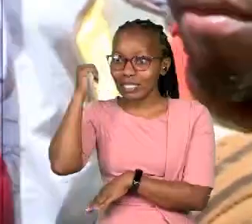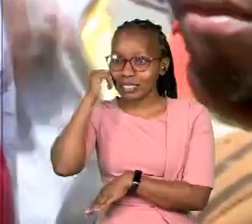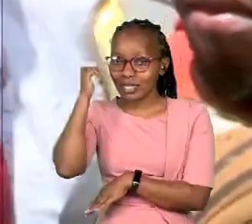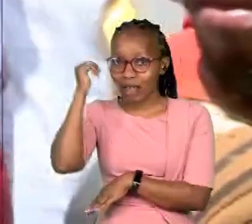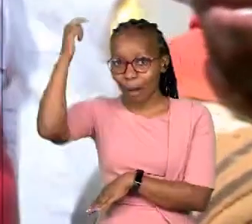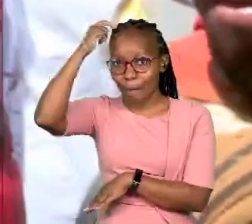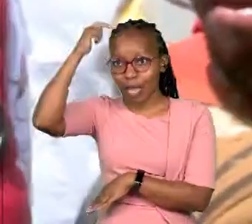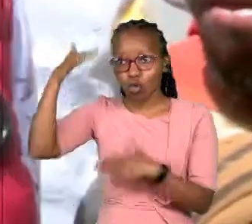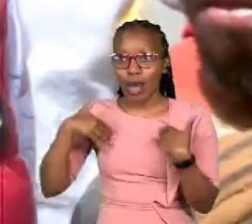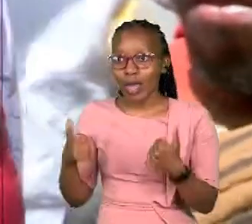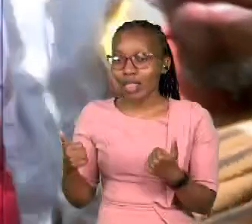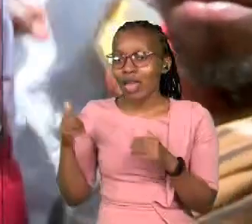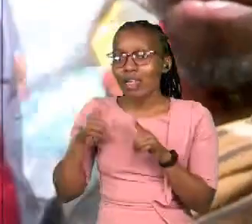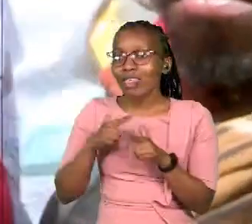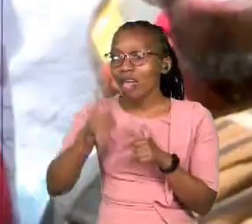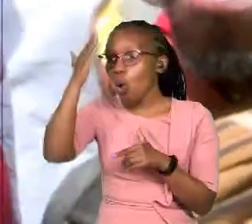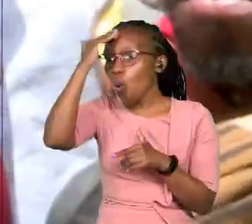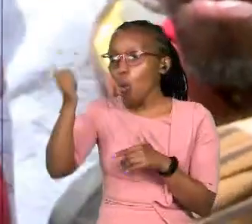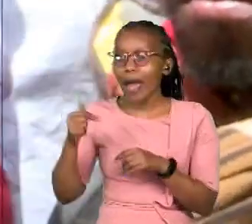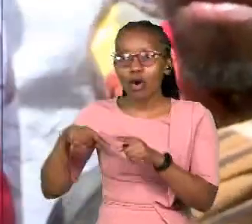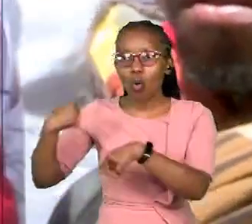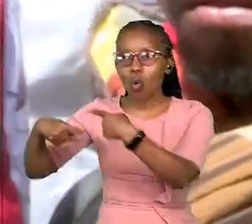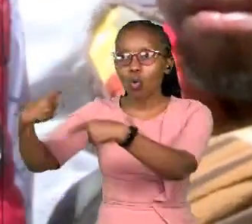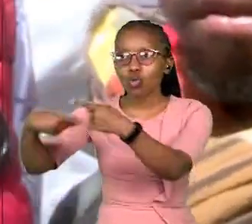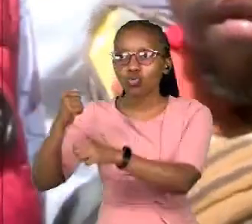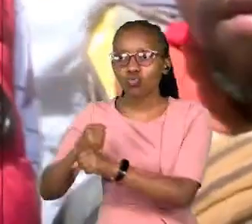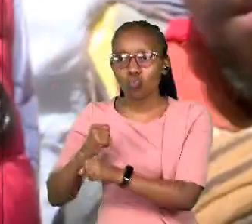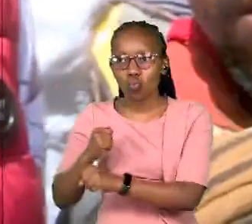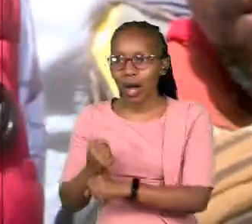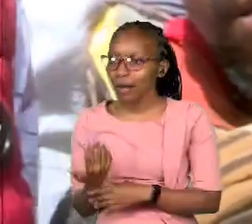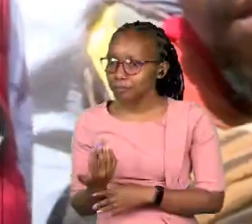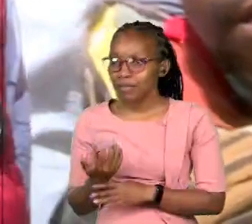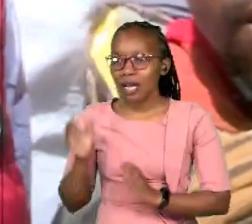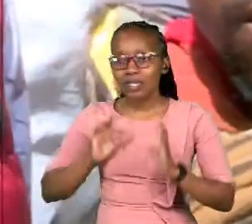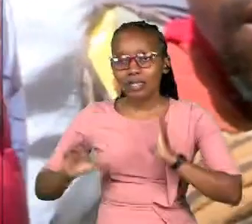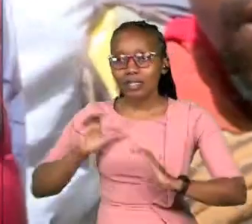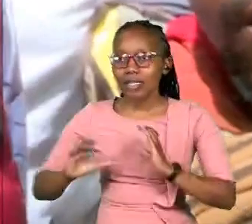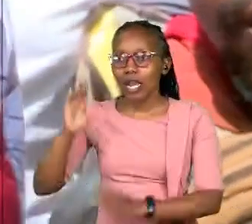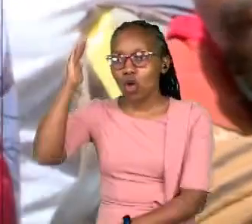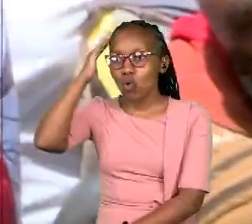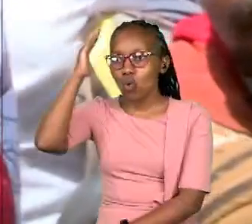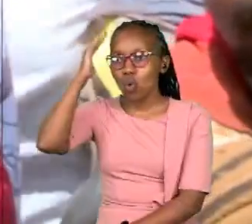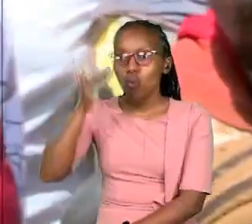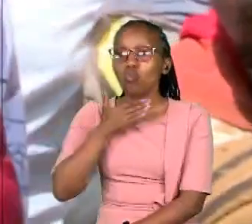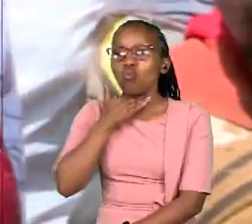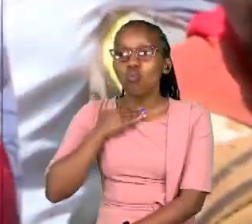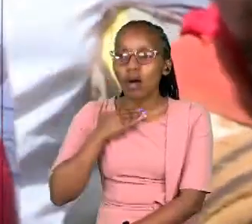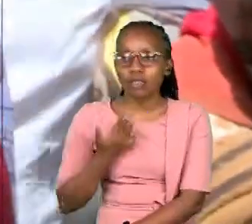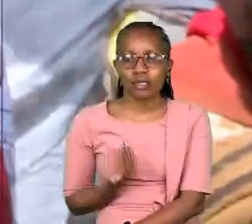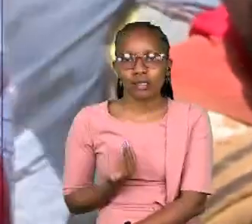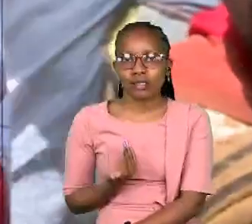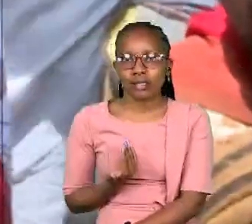aliwachiwa akai kwa police station? Sisi kama watu wa Mountain View tunataka tujue. Number 2, tuone